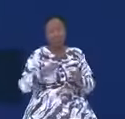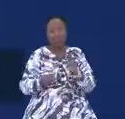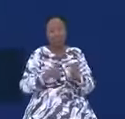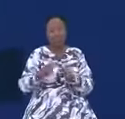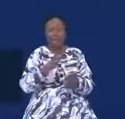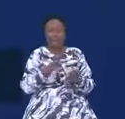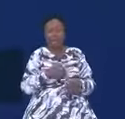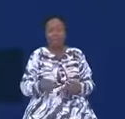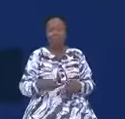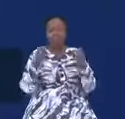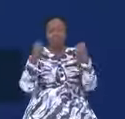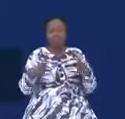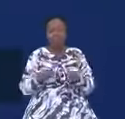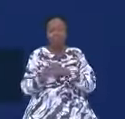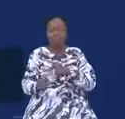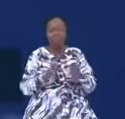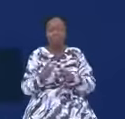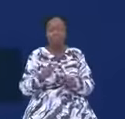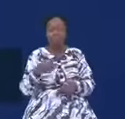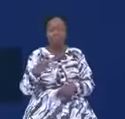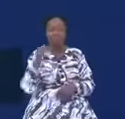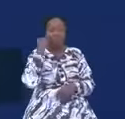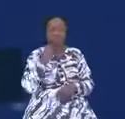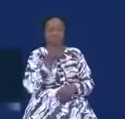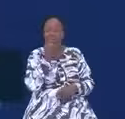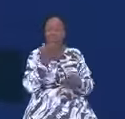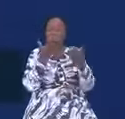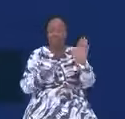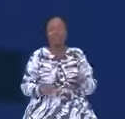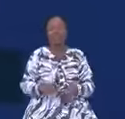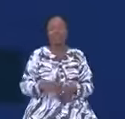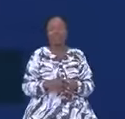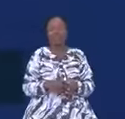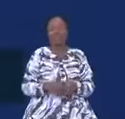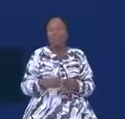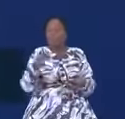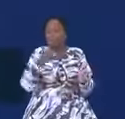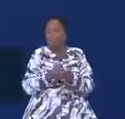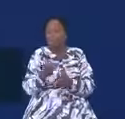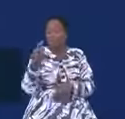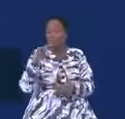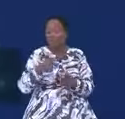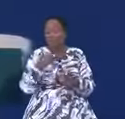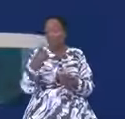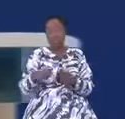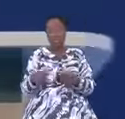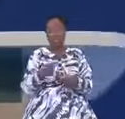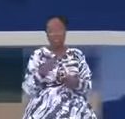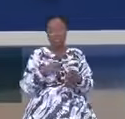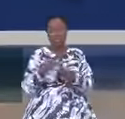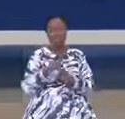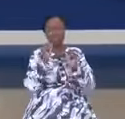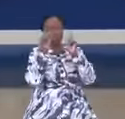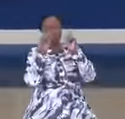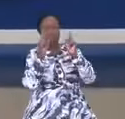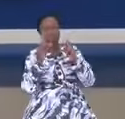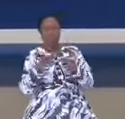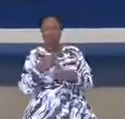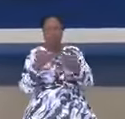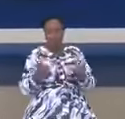gens en israël c'était alors que se soit réveillée ce soir tu vas te